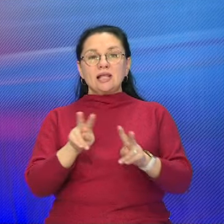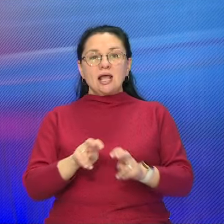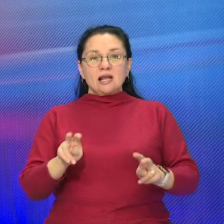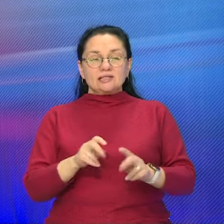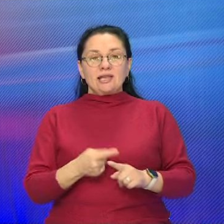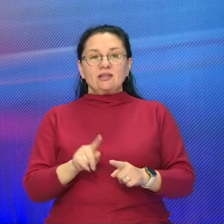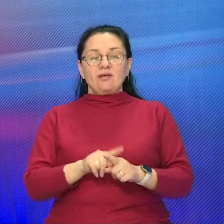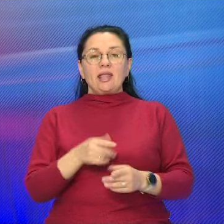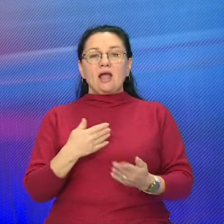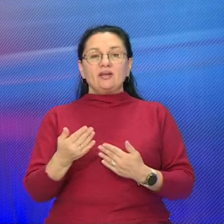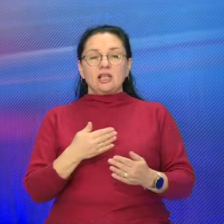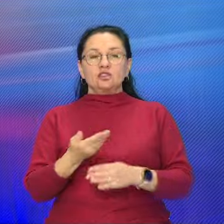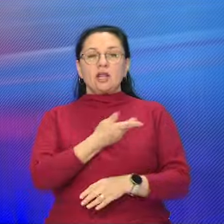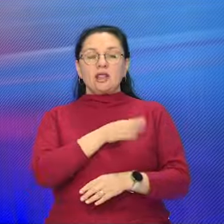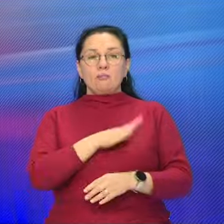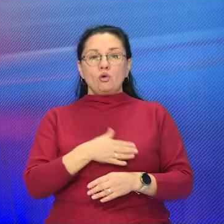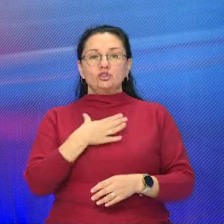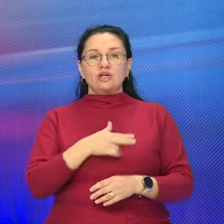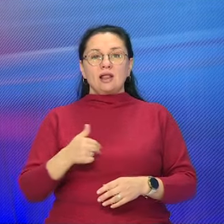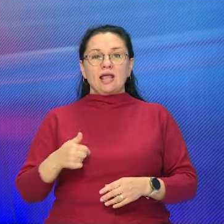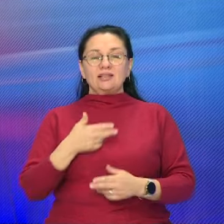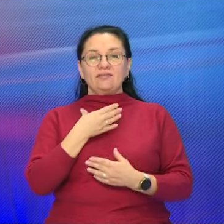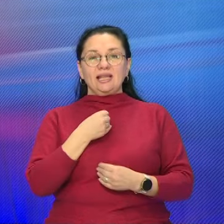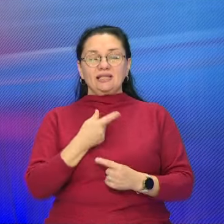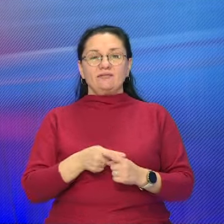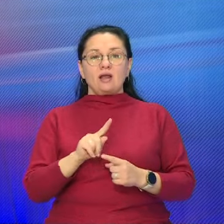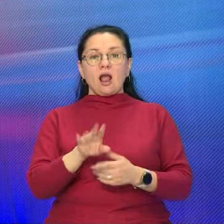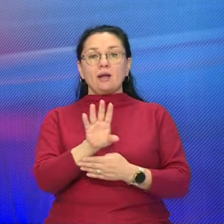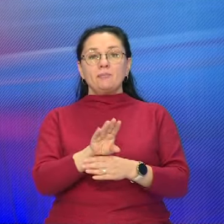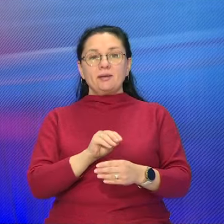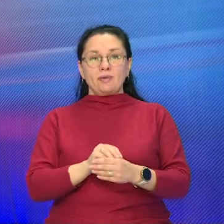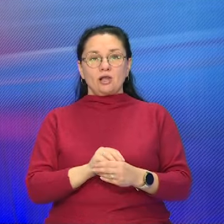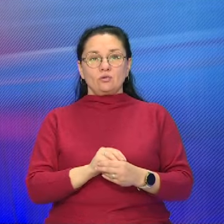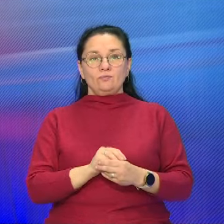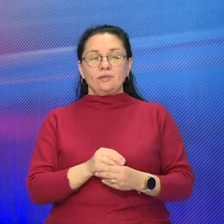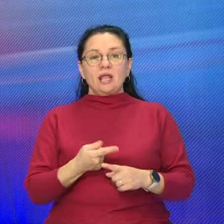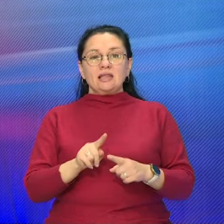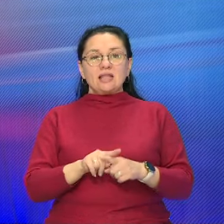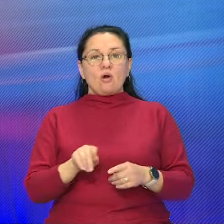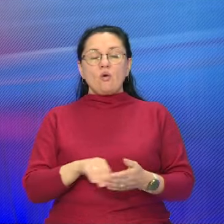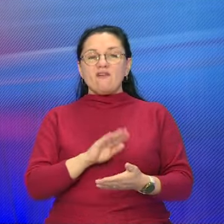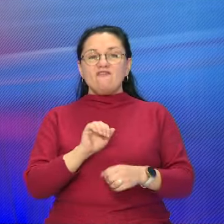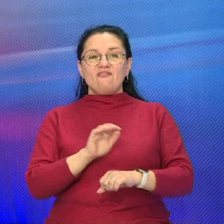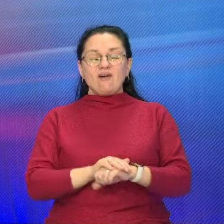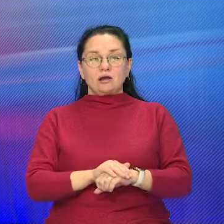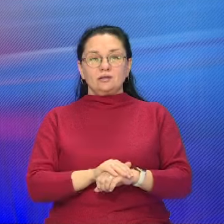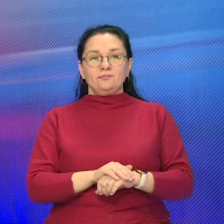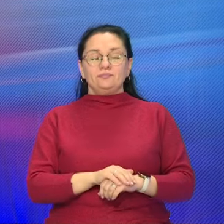до Польши, Латвии и Литвы по мигрантах. Как пример, вот один из вопиющих фактов, который будет привести, это